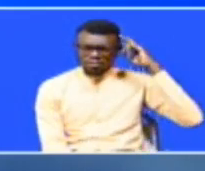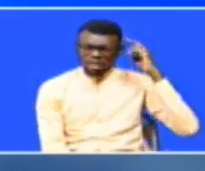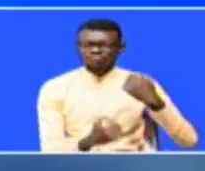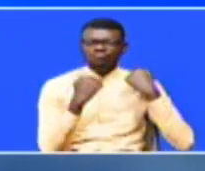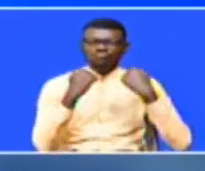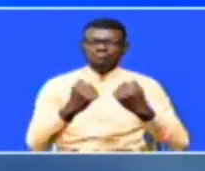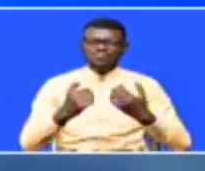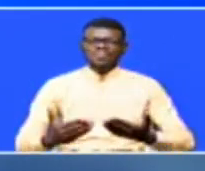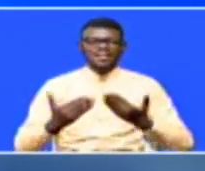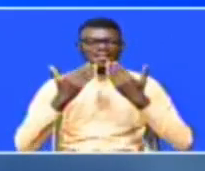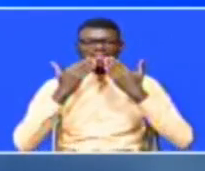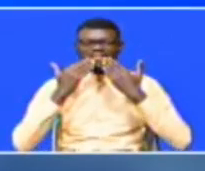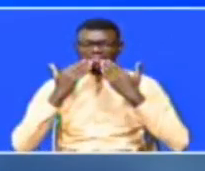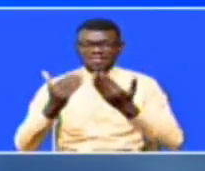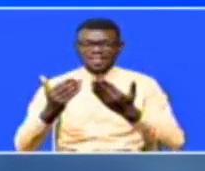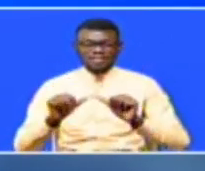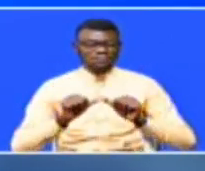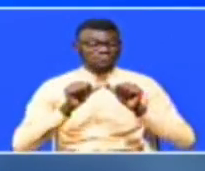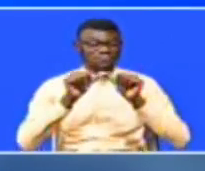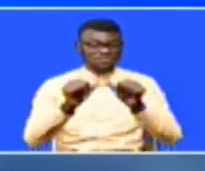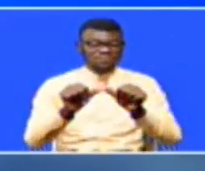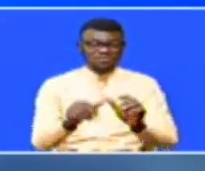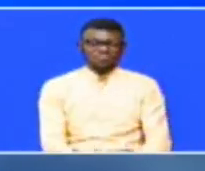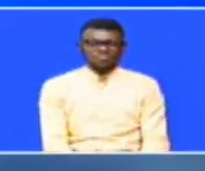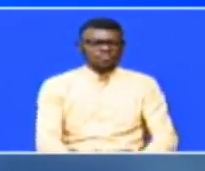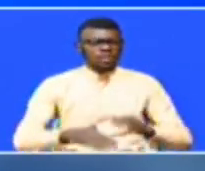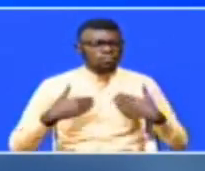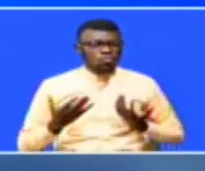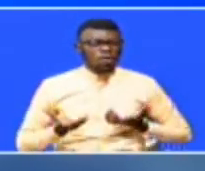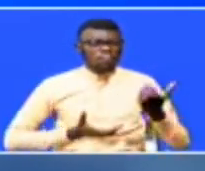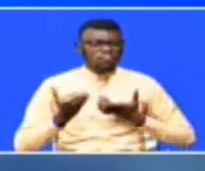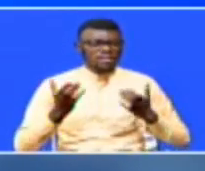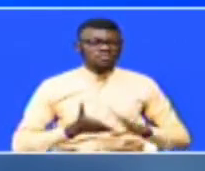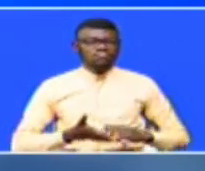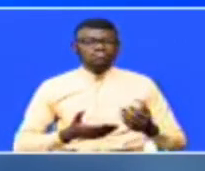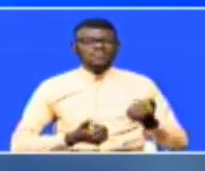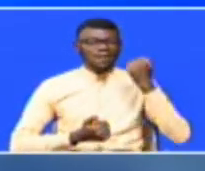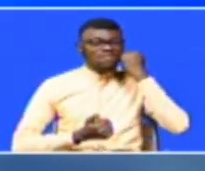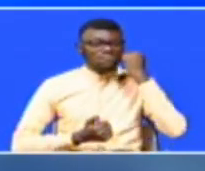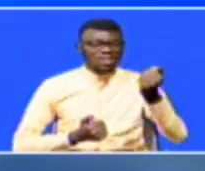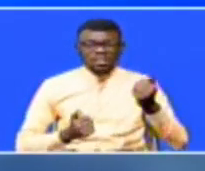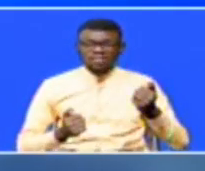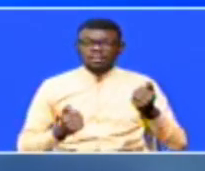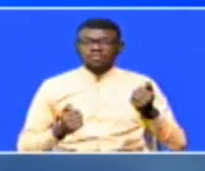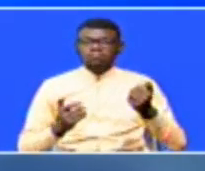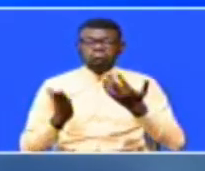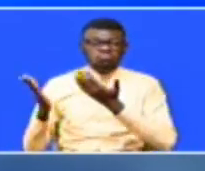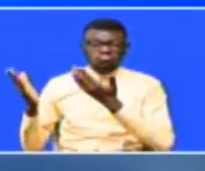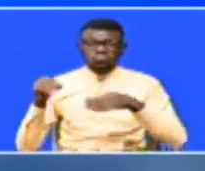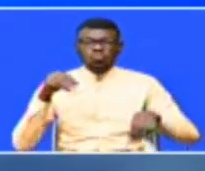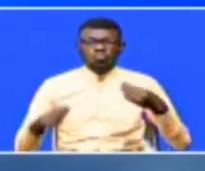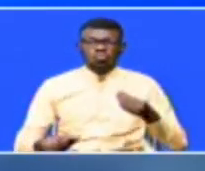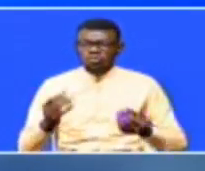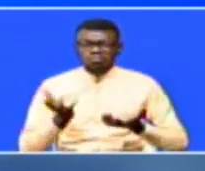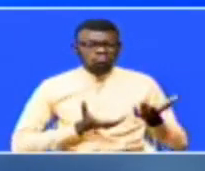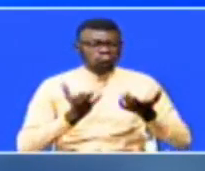Zake shukran sana waliaula. Tukisonga mbele ni kwamba zaidi ya wafanya biashara 500 katika soko la Kasarani mjini Busia hawana mahala pa